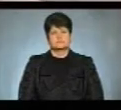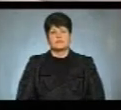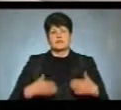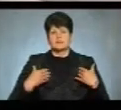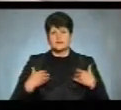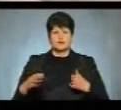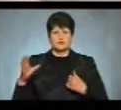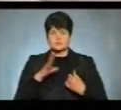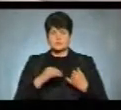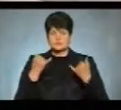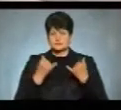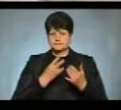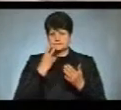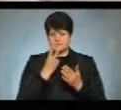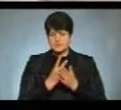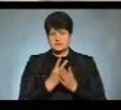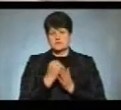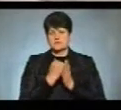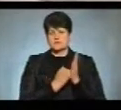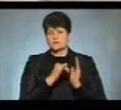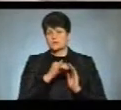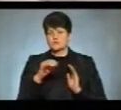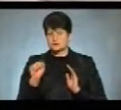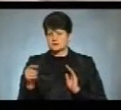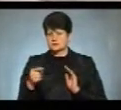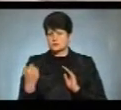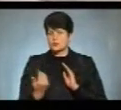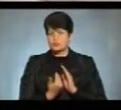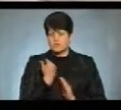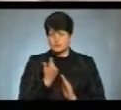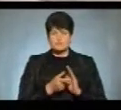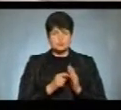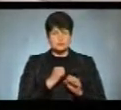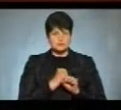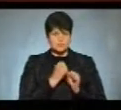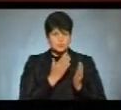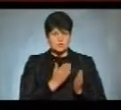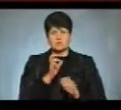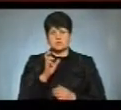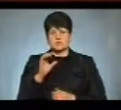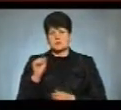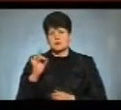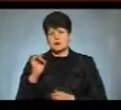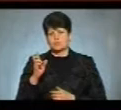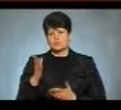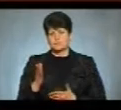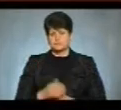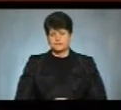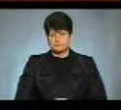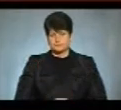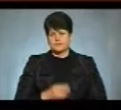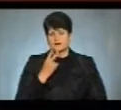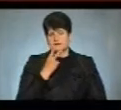Вітаю усіх, хто до нас приєднався. В ефірі телеканалу ЮА «Тернопіль новини» у студії Богдана Сарабун. Дивіться